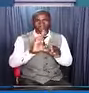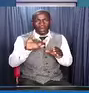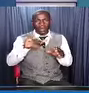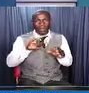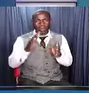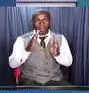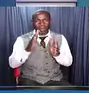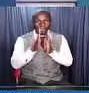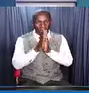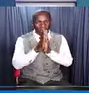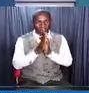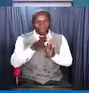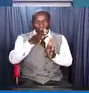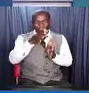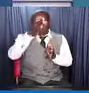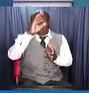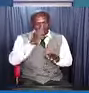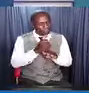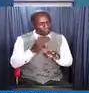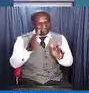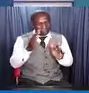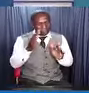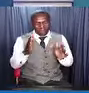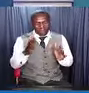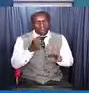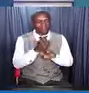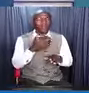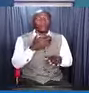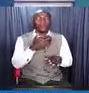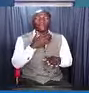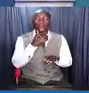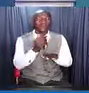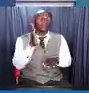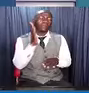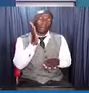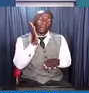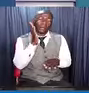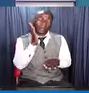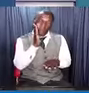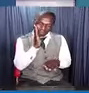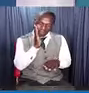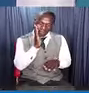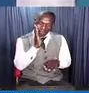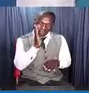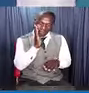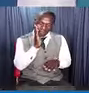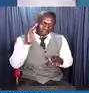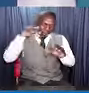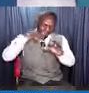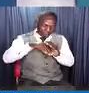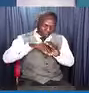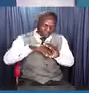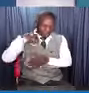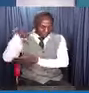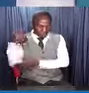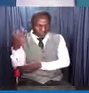Nikaomba. I prayed. Hey, Mungu wa. Oh God of. Oh. Baba mwanzilisha mama mwanzilisha. Our founder father and our founder mother. Katika